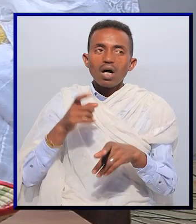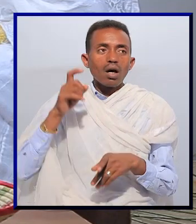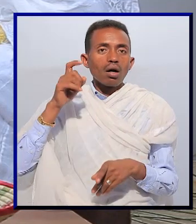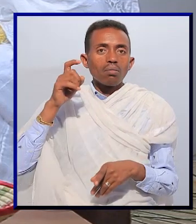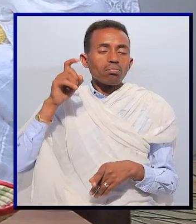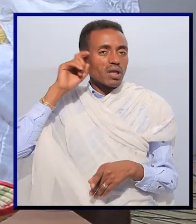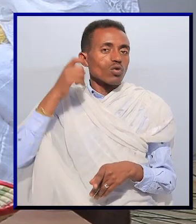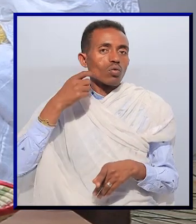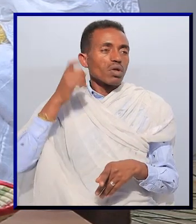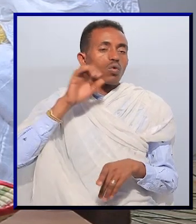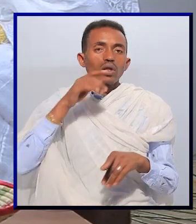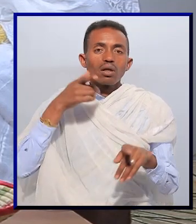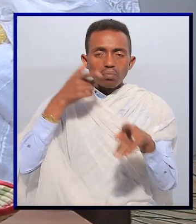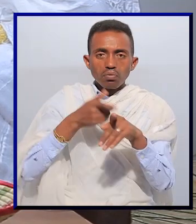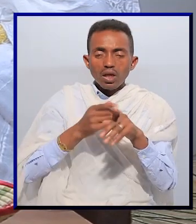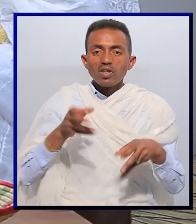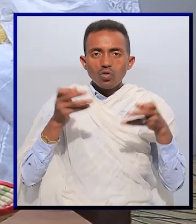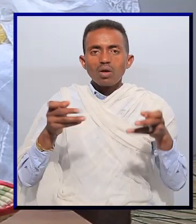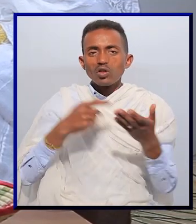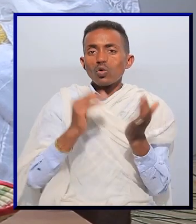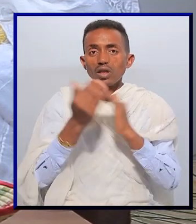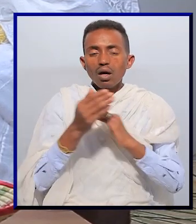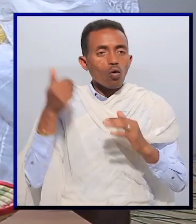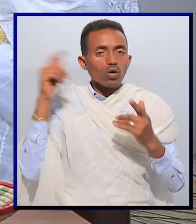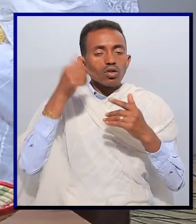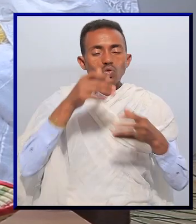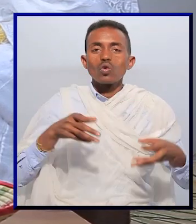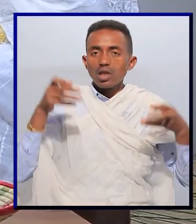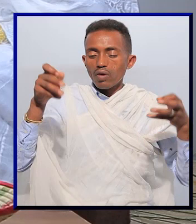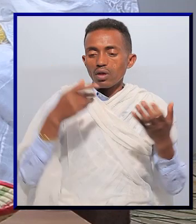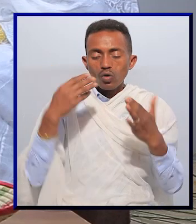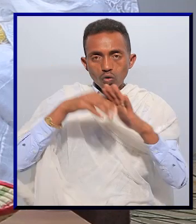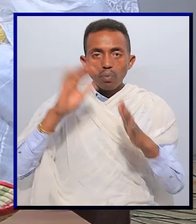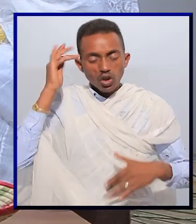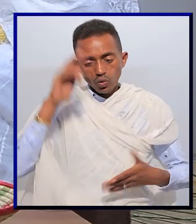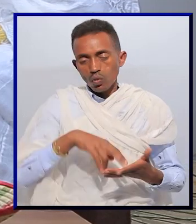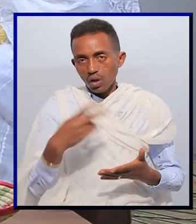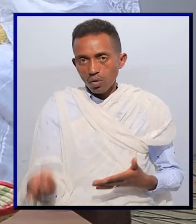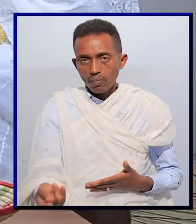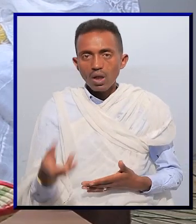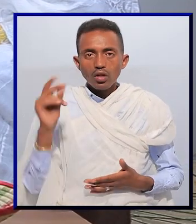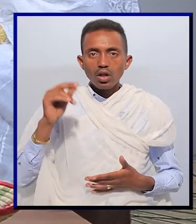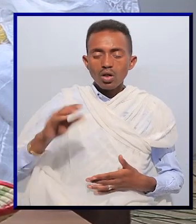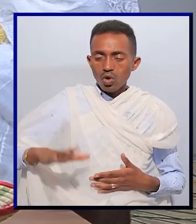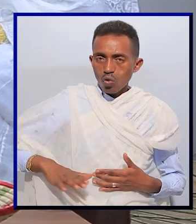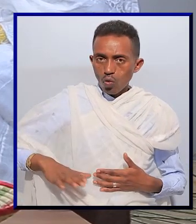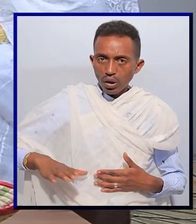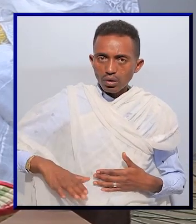በጣም በከፍተኛው ይተላለፋል። እዛ በሽታ ውስጥ ይወድቃሉ። የጉበት በሽታ ኤቢሲ የምንላቸው እዛ ውስጥ ሁሉ